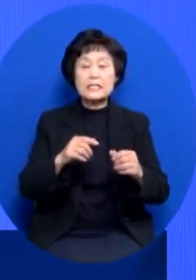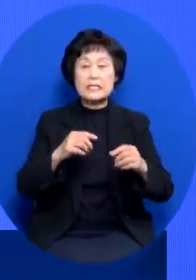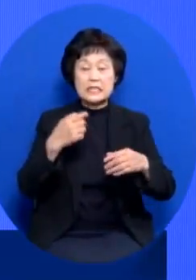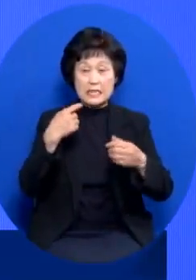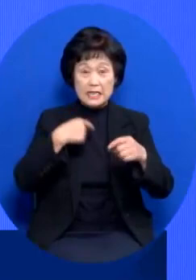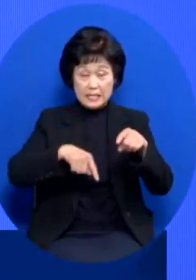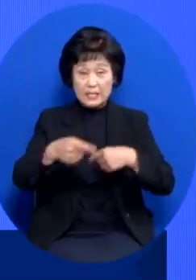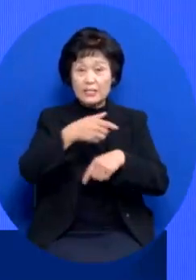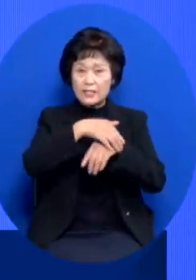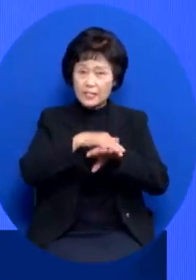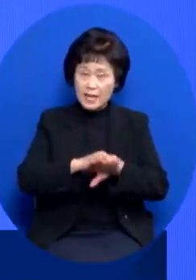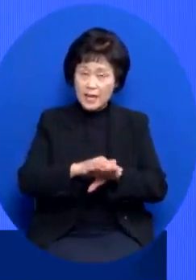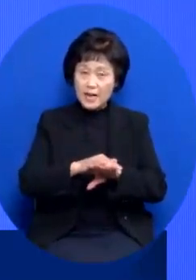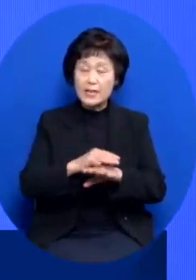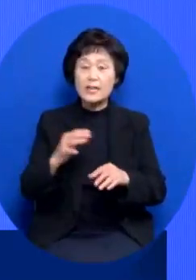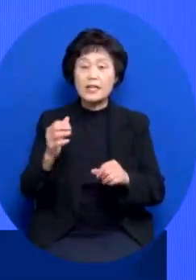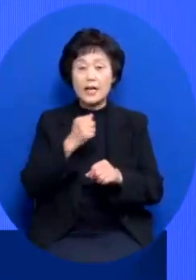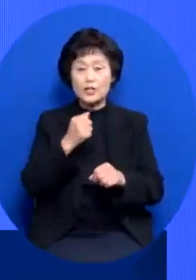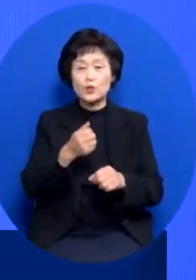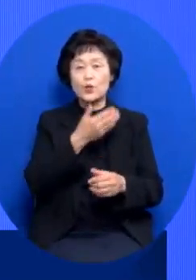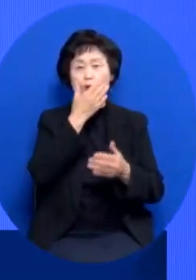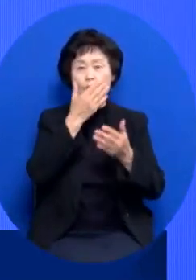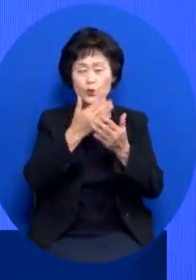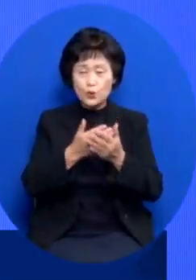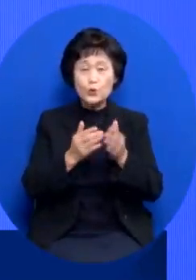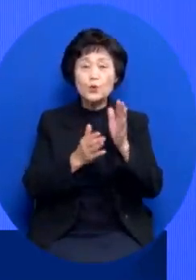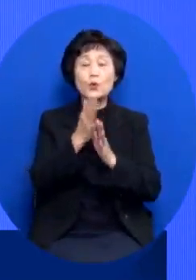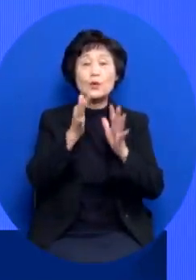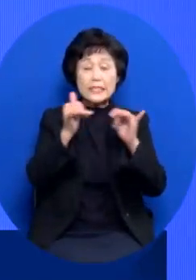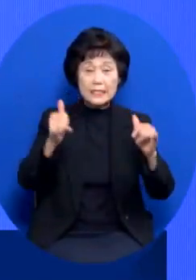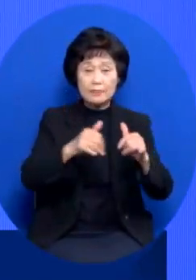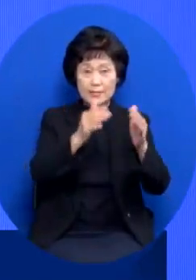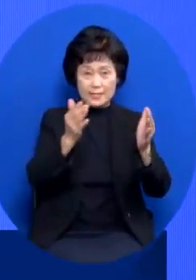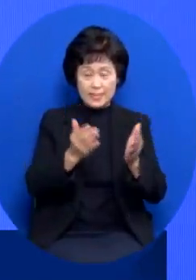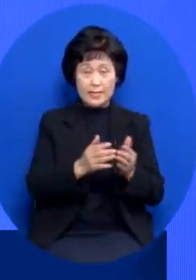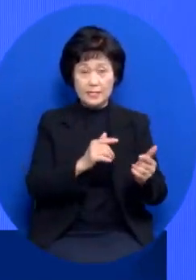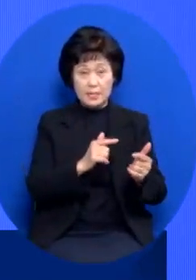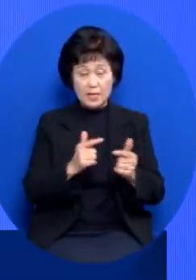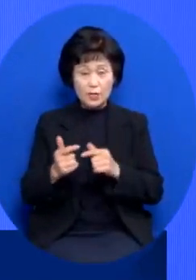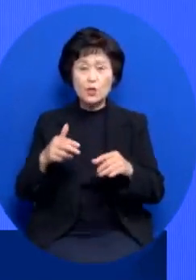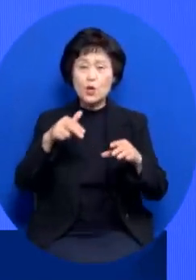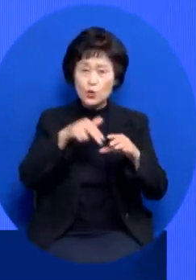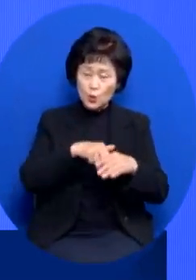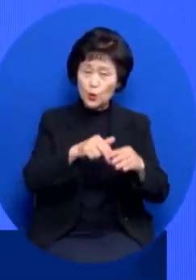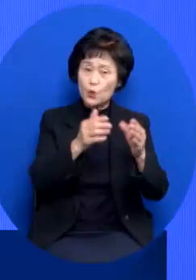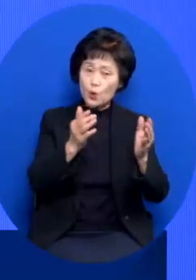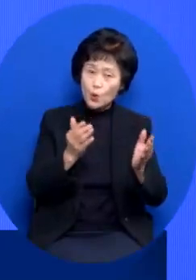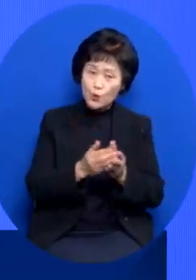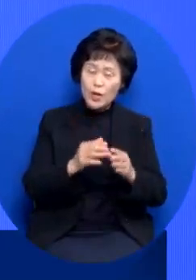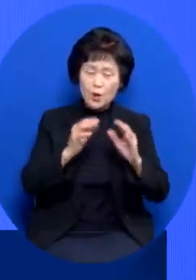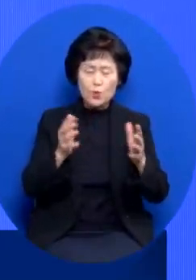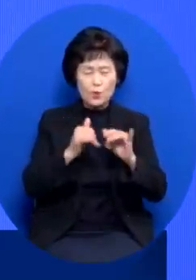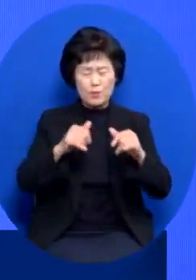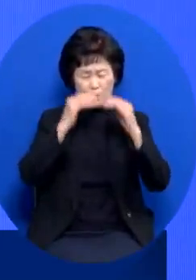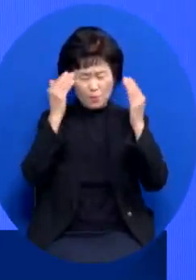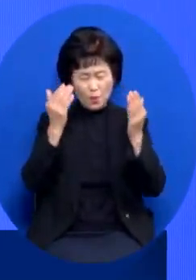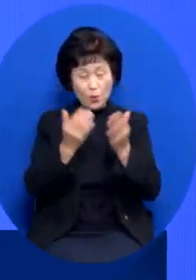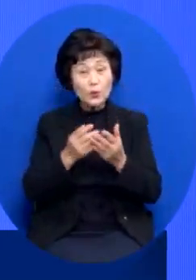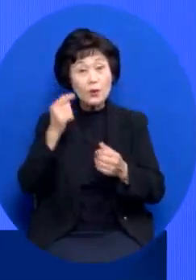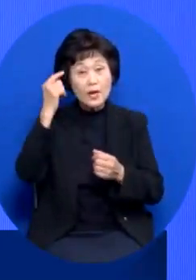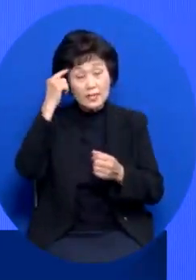정부, 정치권, 기업, 시민단체, 종교계, 국민 모두가